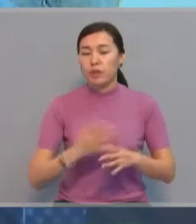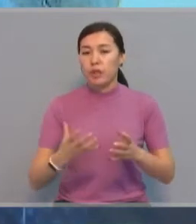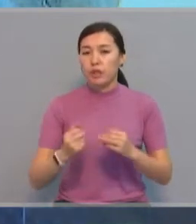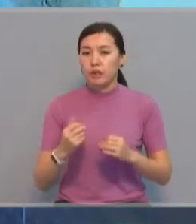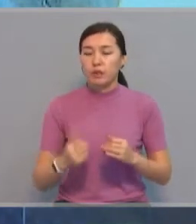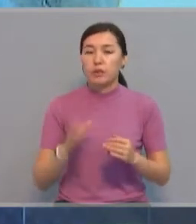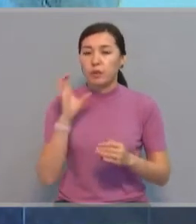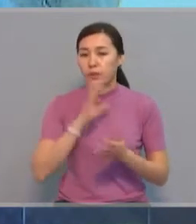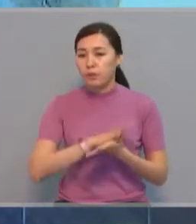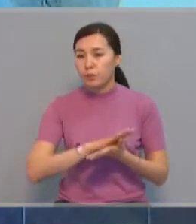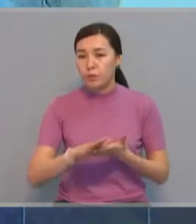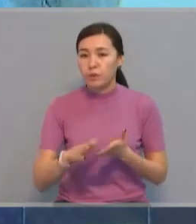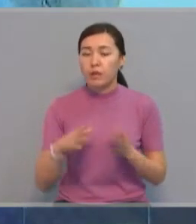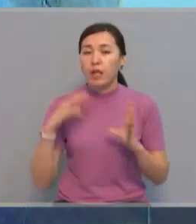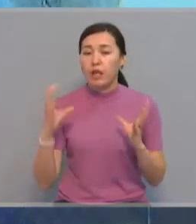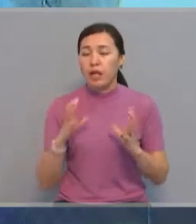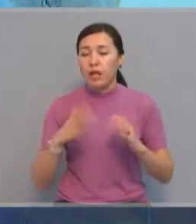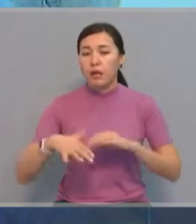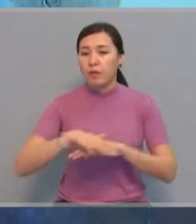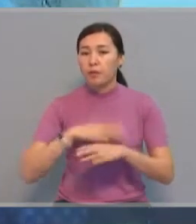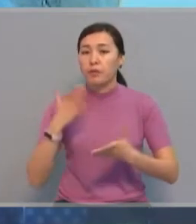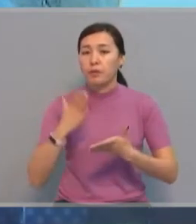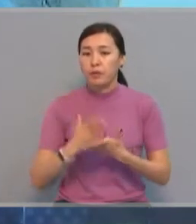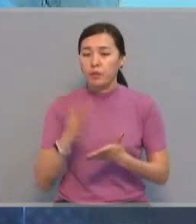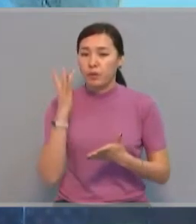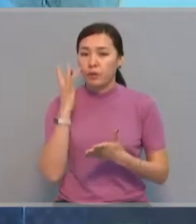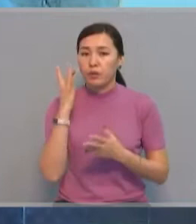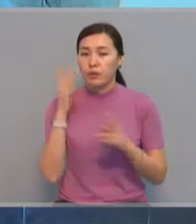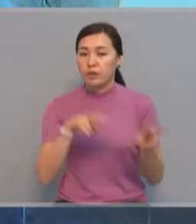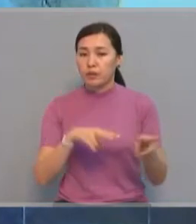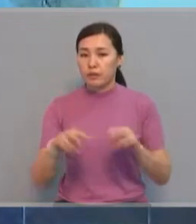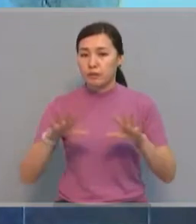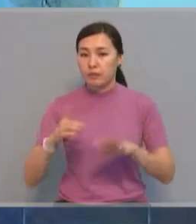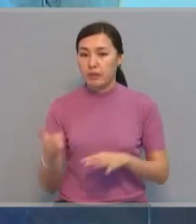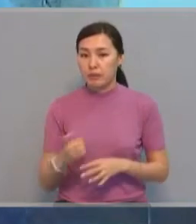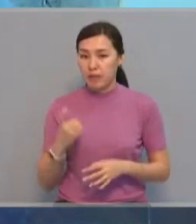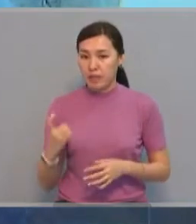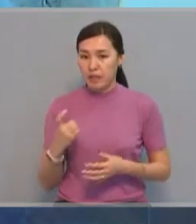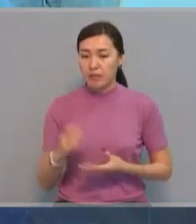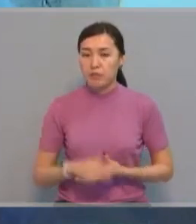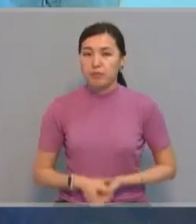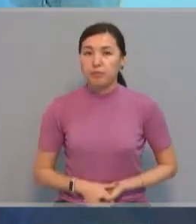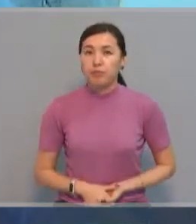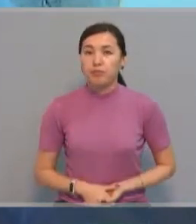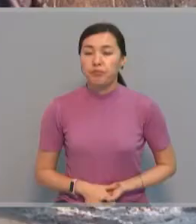получили чистую воду. Водообеспечение населения находится на постоянном контроле местных властей.